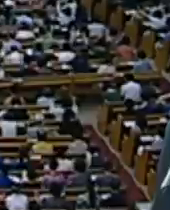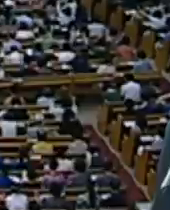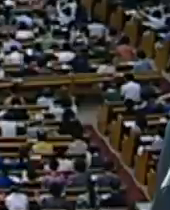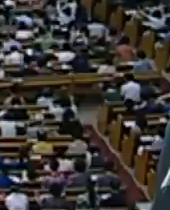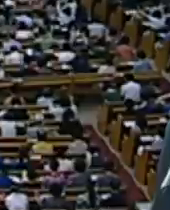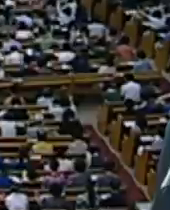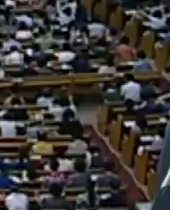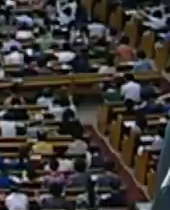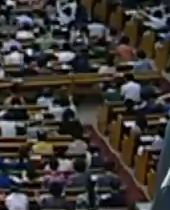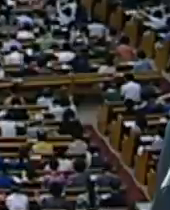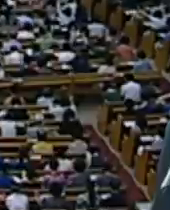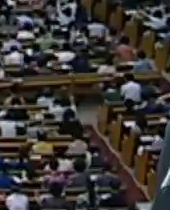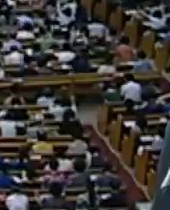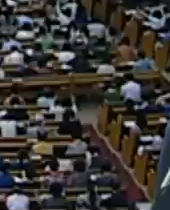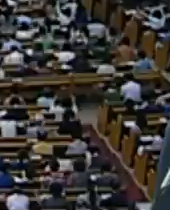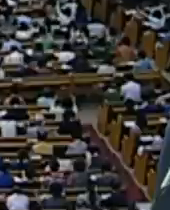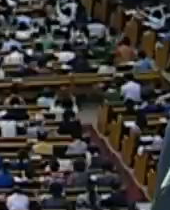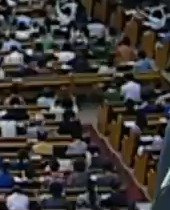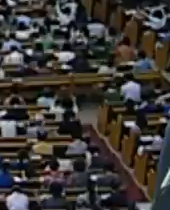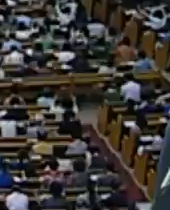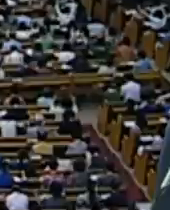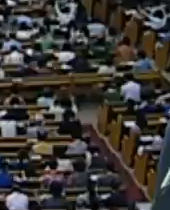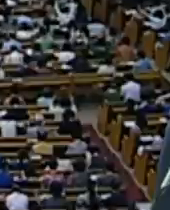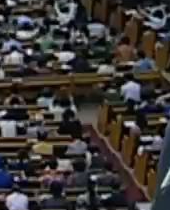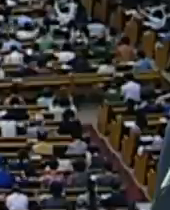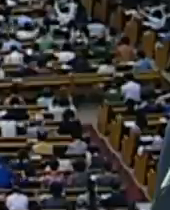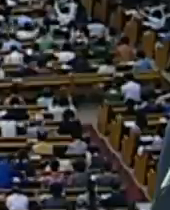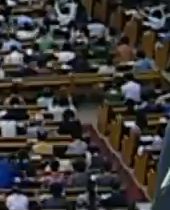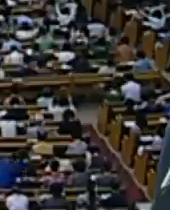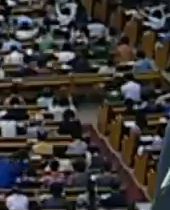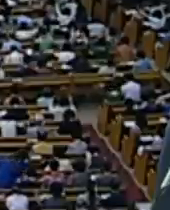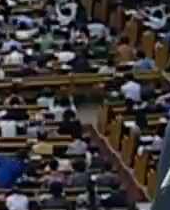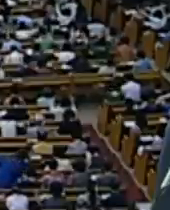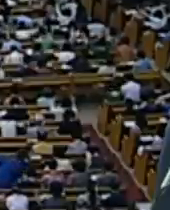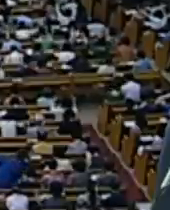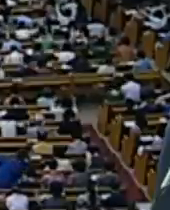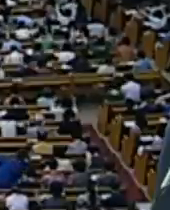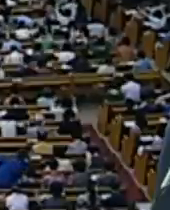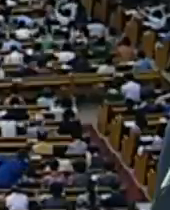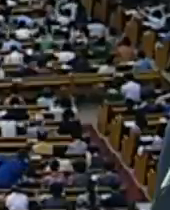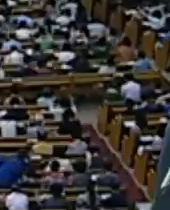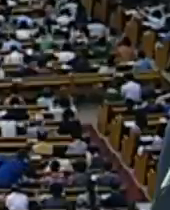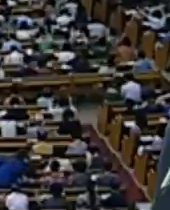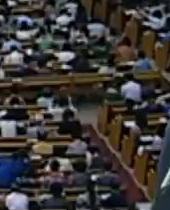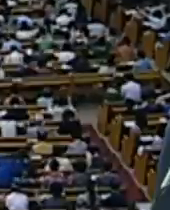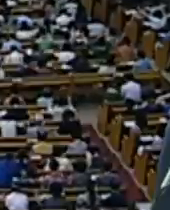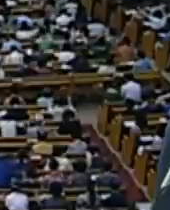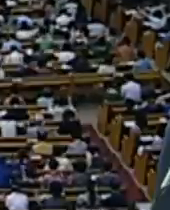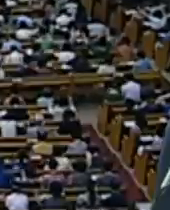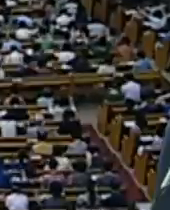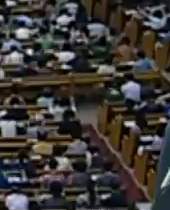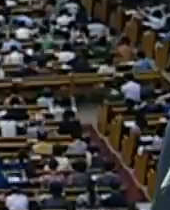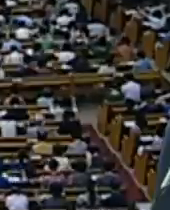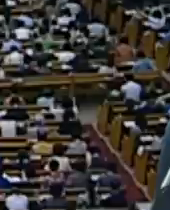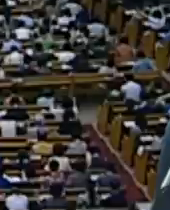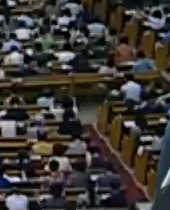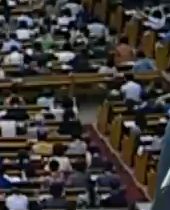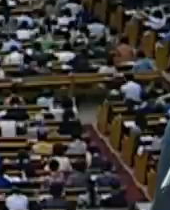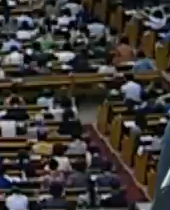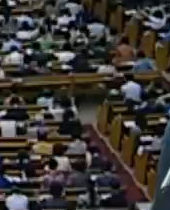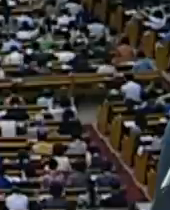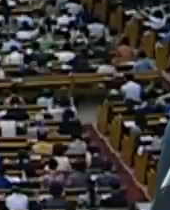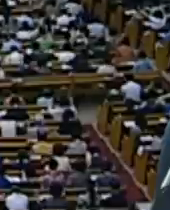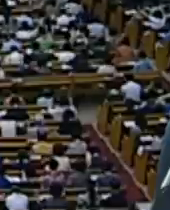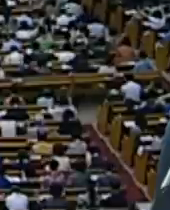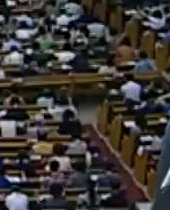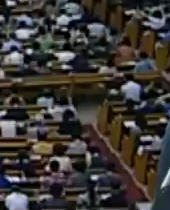바라고 소원하는 것이 이루어지게 하여 주시옵간지를 기도합니다. 오 살아계신 아버지 하나님, 주의 자녀들을 사랑하여 주신